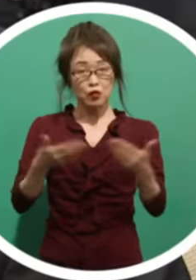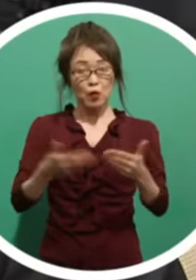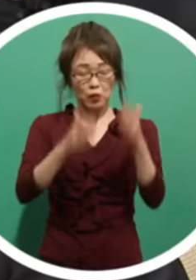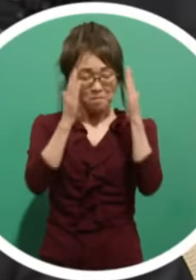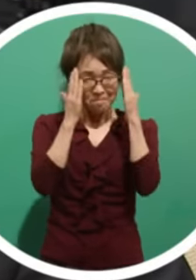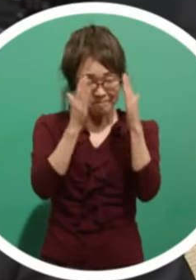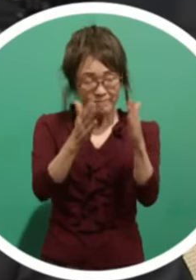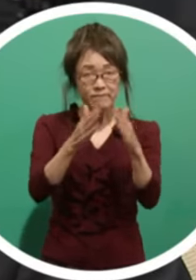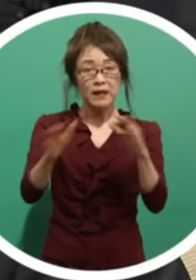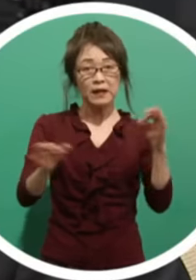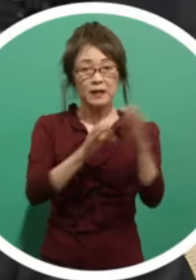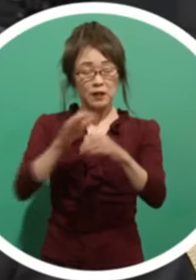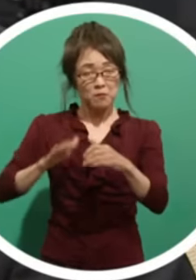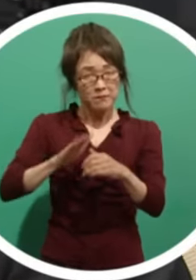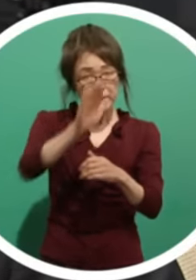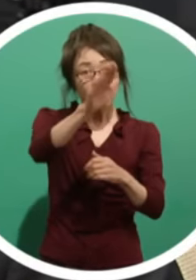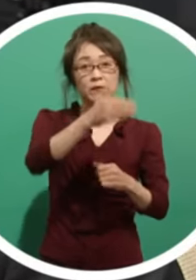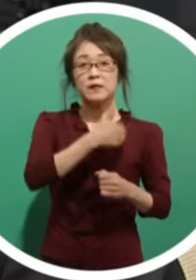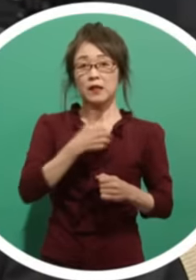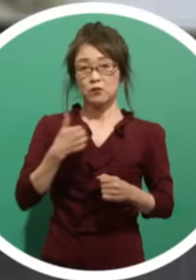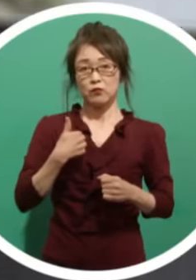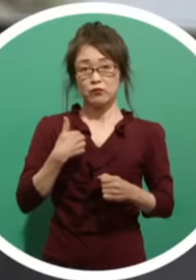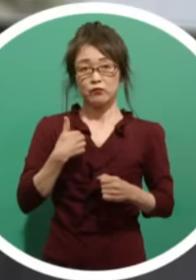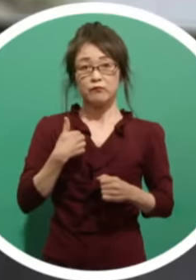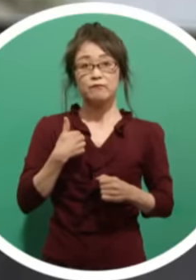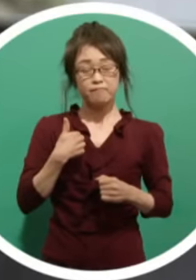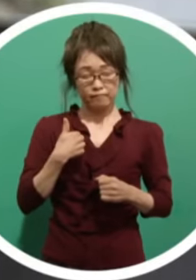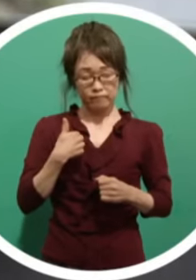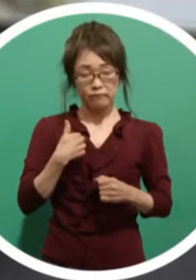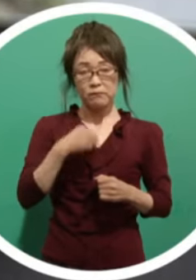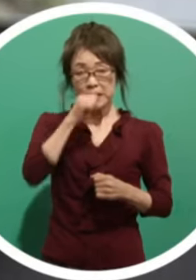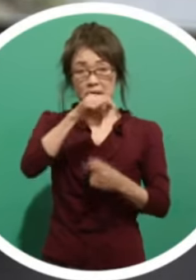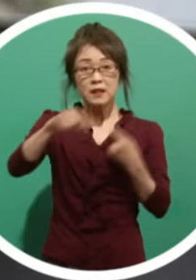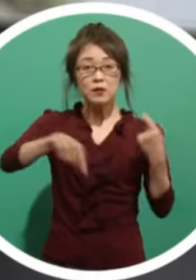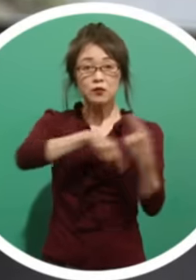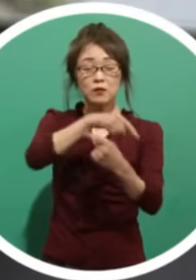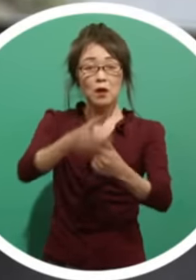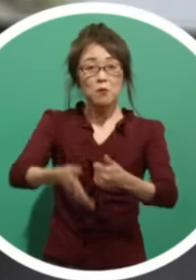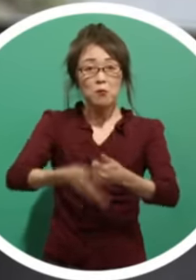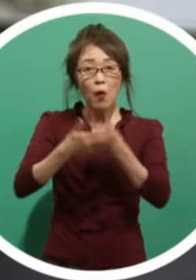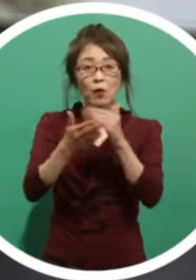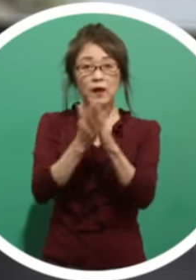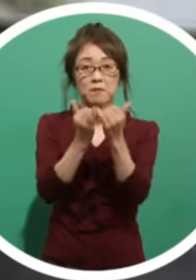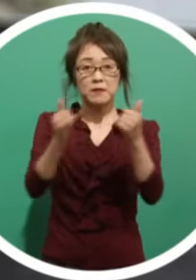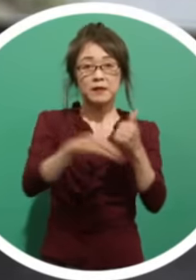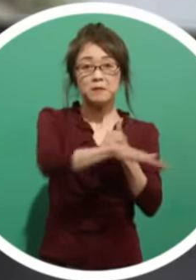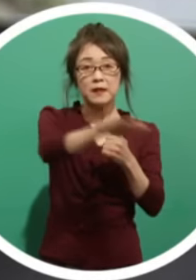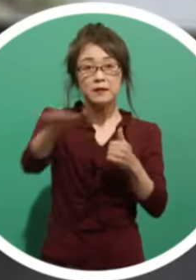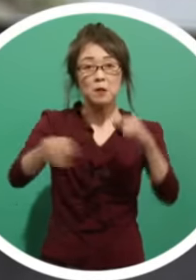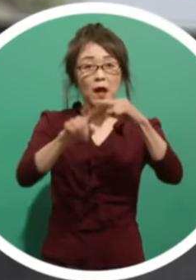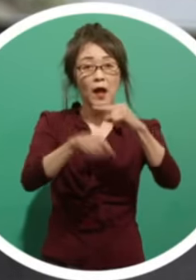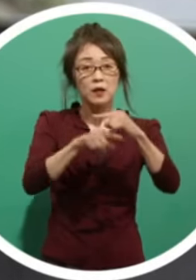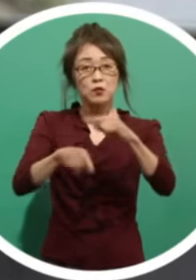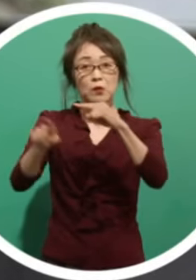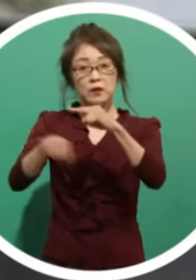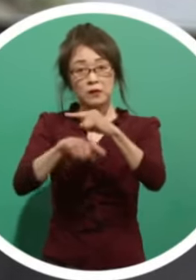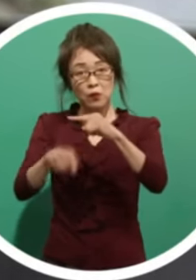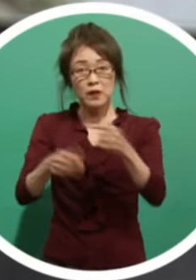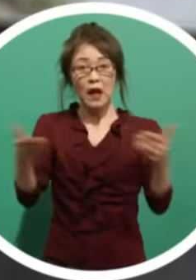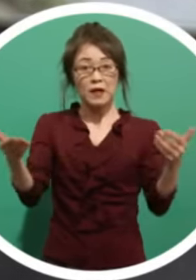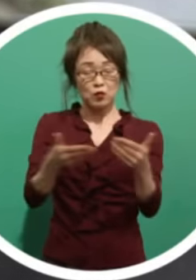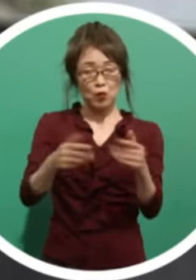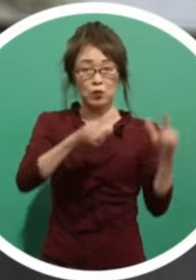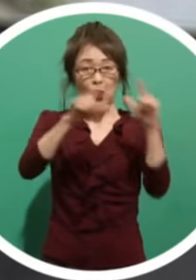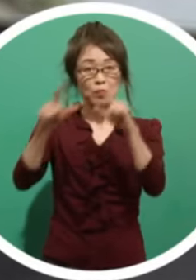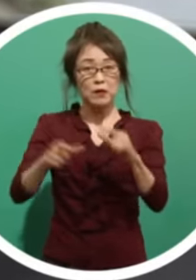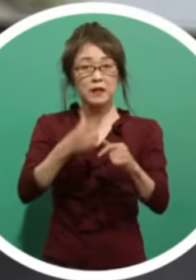の成果や生産性は一層上がります。このような好循環を生み出し、県民の皆さんお一人お一人が仕事や